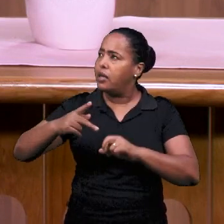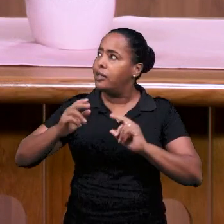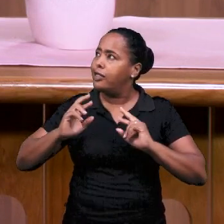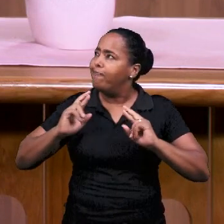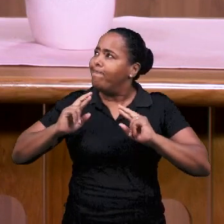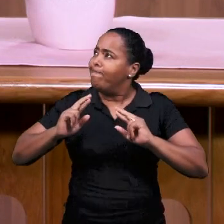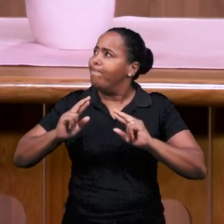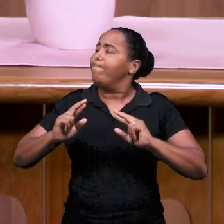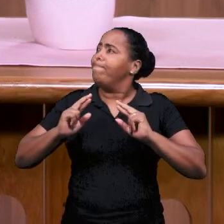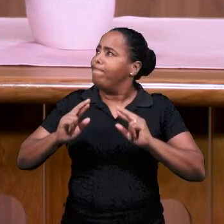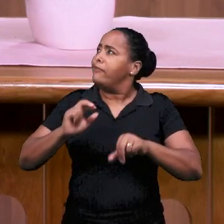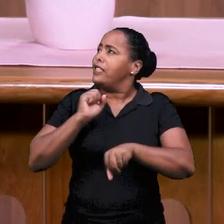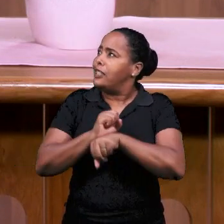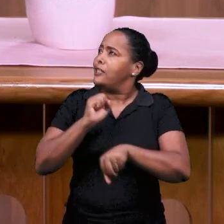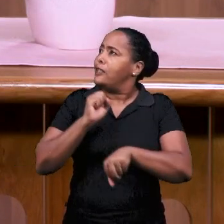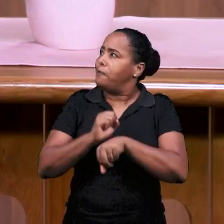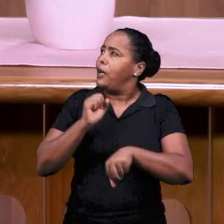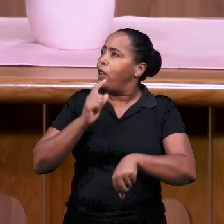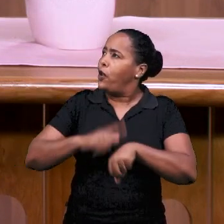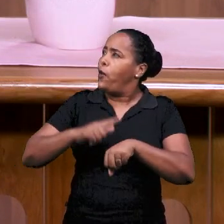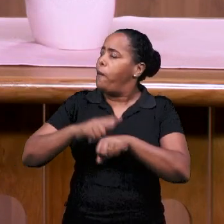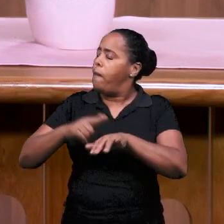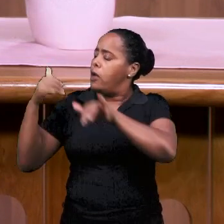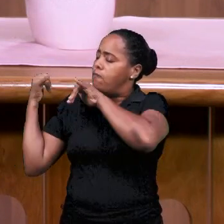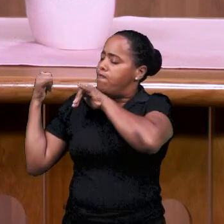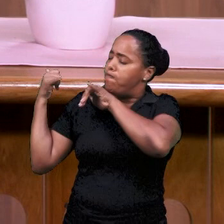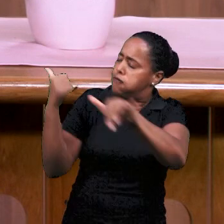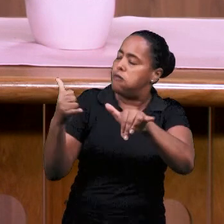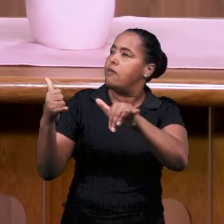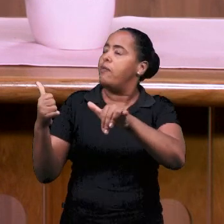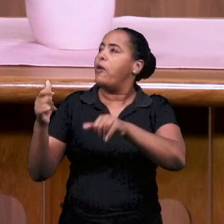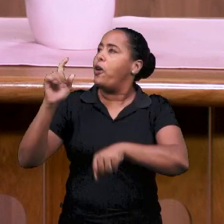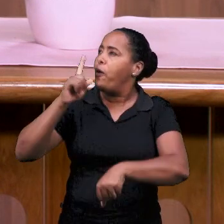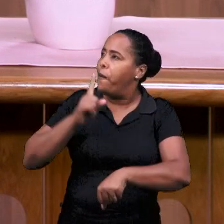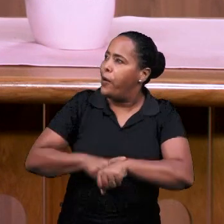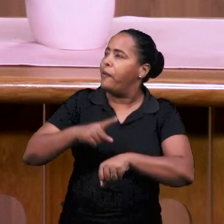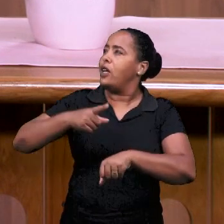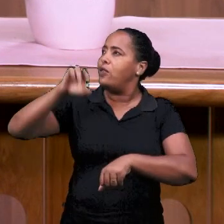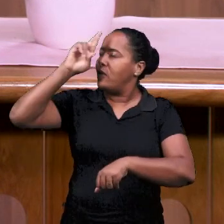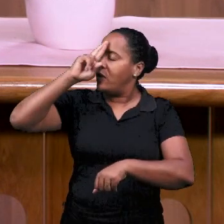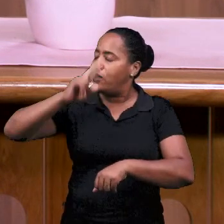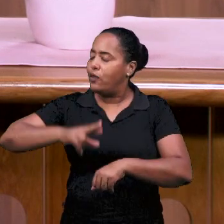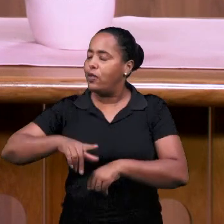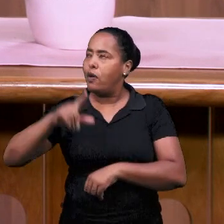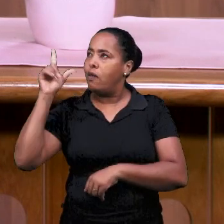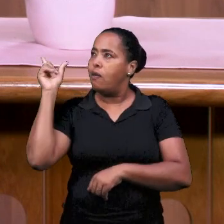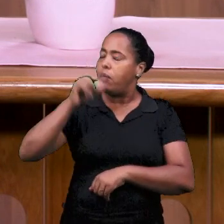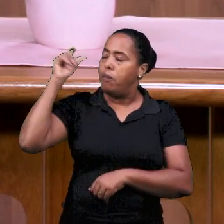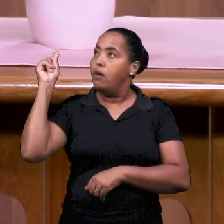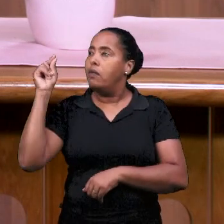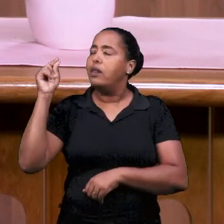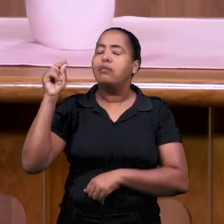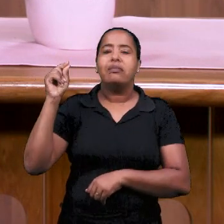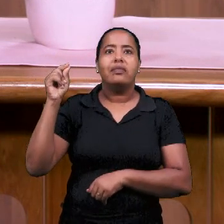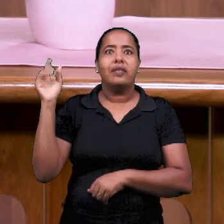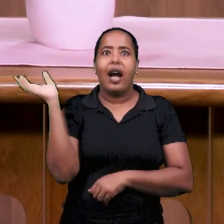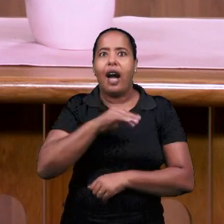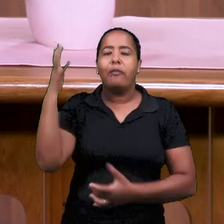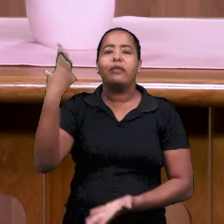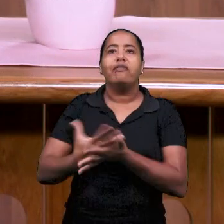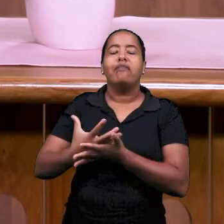l'expectative du cri, de l'appel, du moment dans un clin